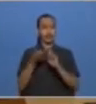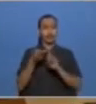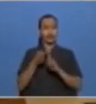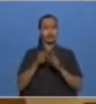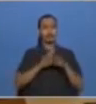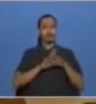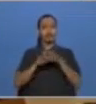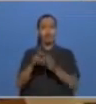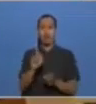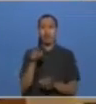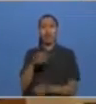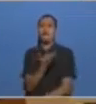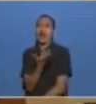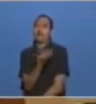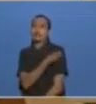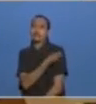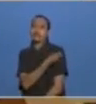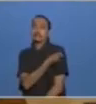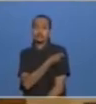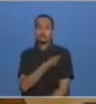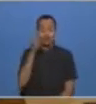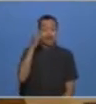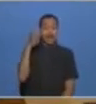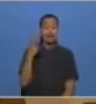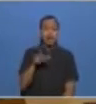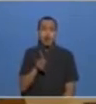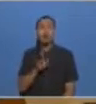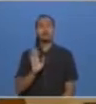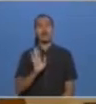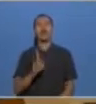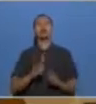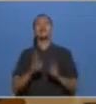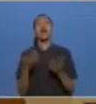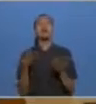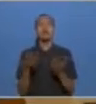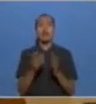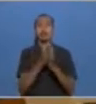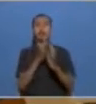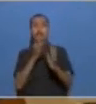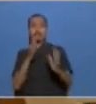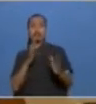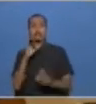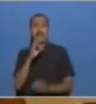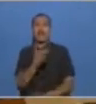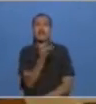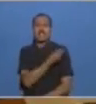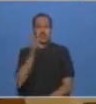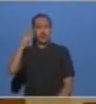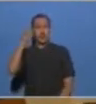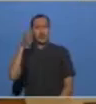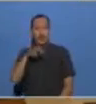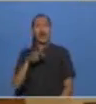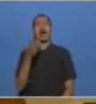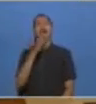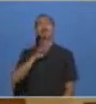dia vaksin gitu. Bukan masalah baru sadar enggak, cuman perkaranya baru dapat karena memang masih sulit untuk mendapatkan vaksin gitu ya. Alhamdulillah